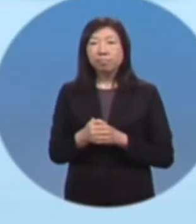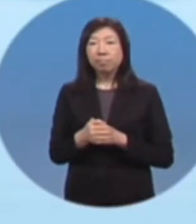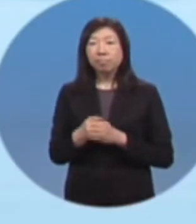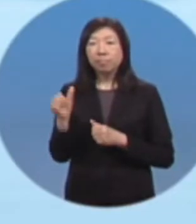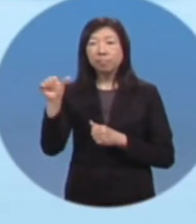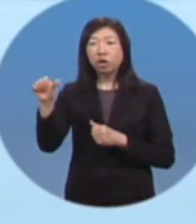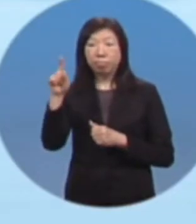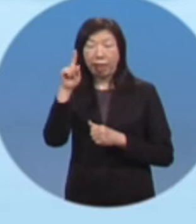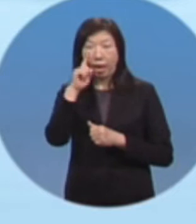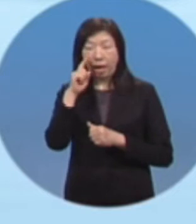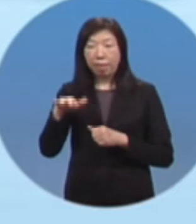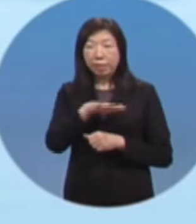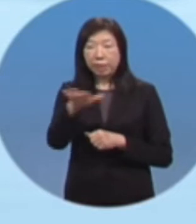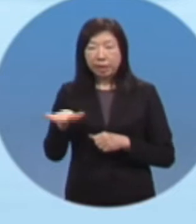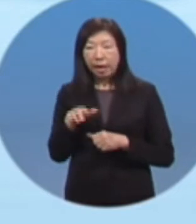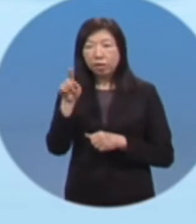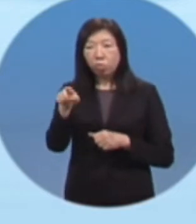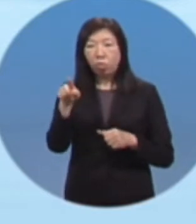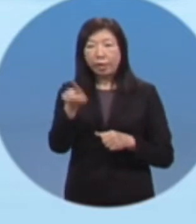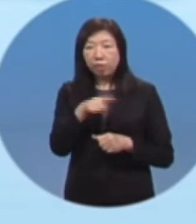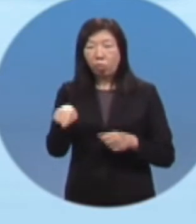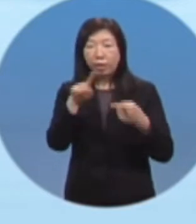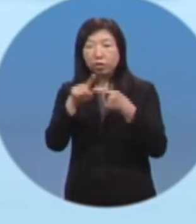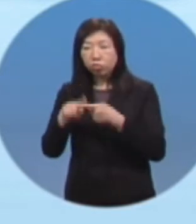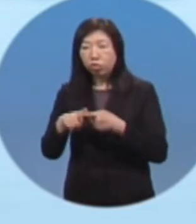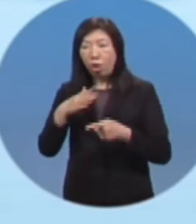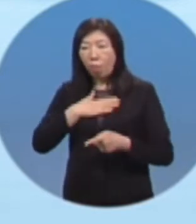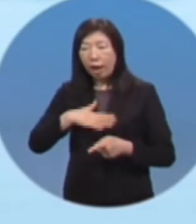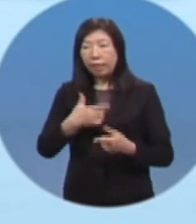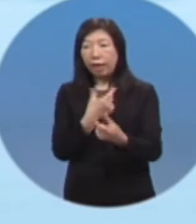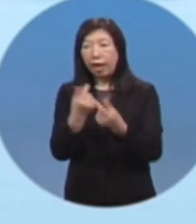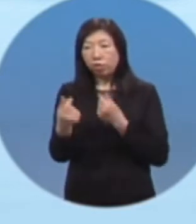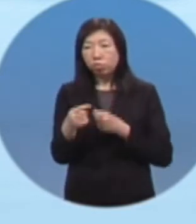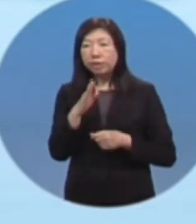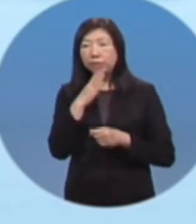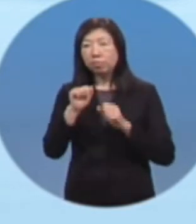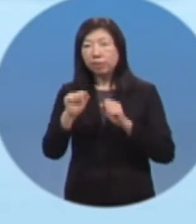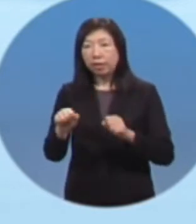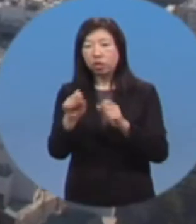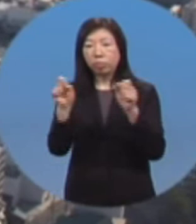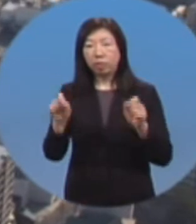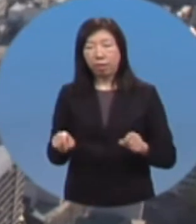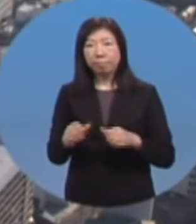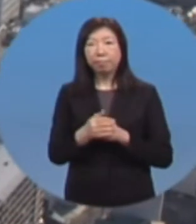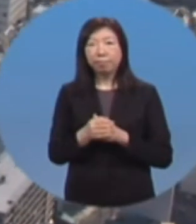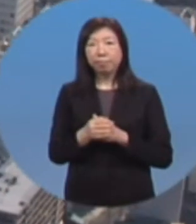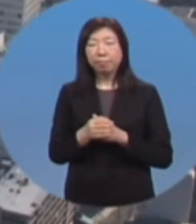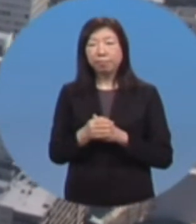5つ目は、誰もがその人らしく生きる、分かり合える社会の実現についてです。